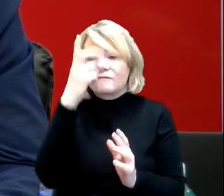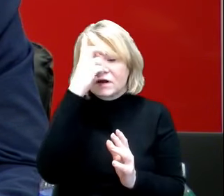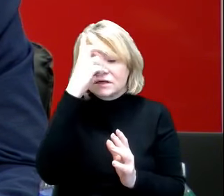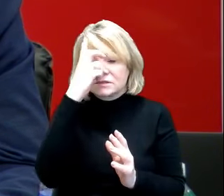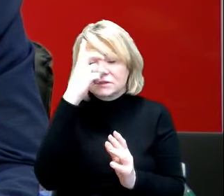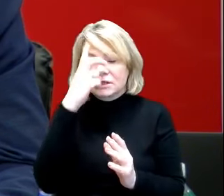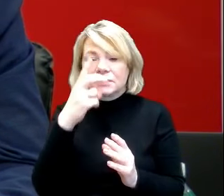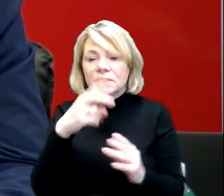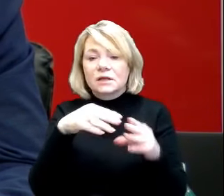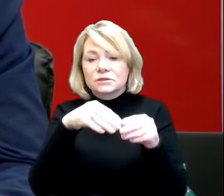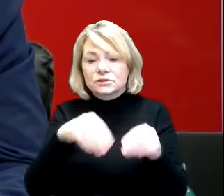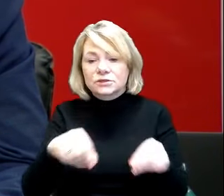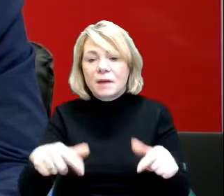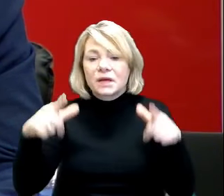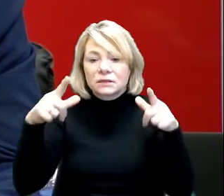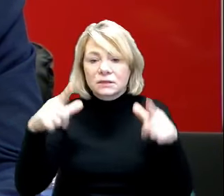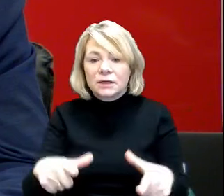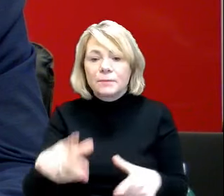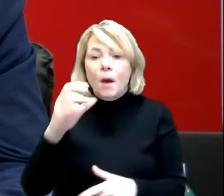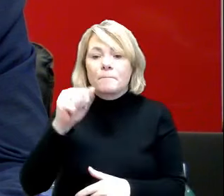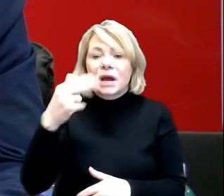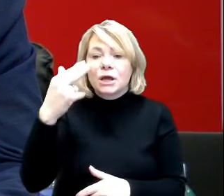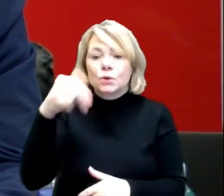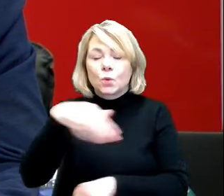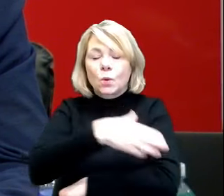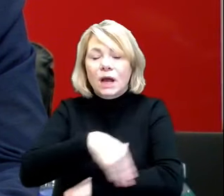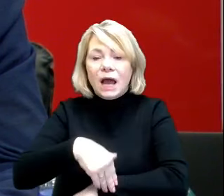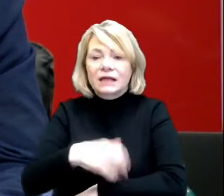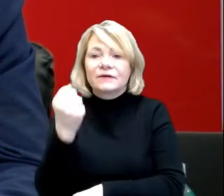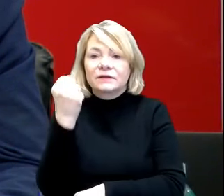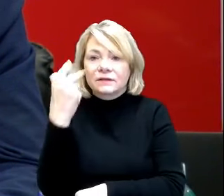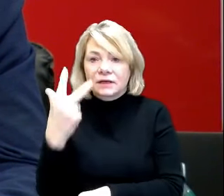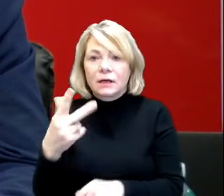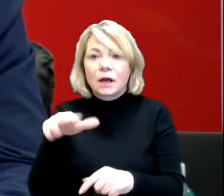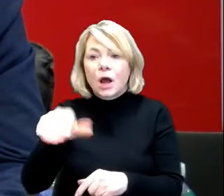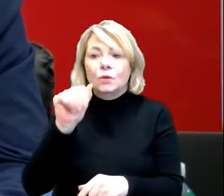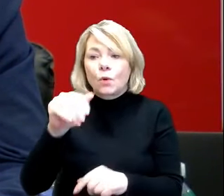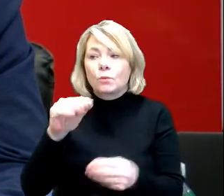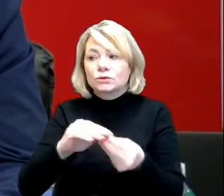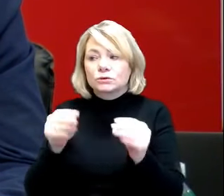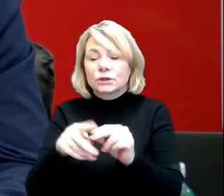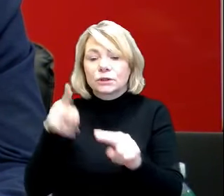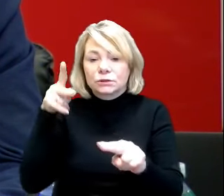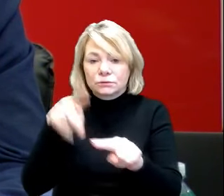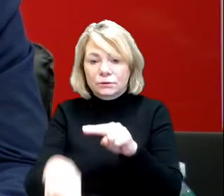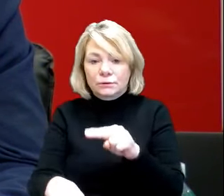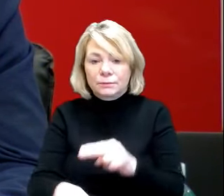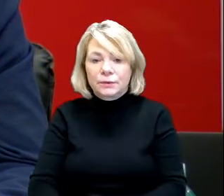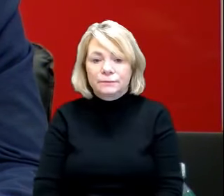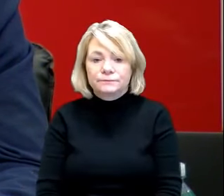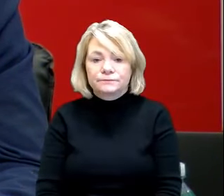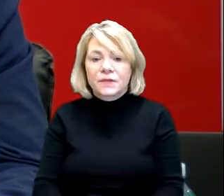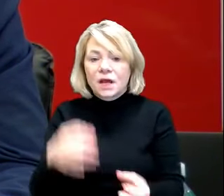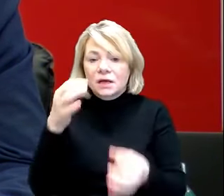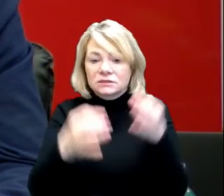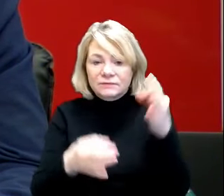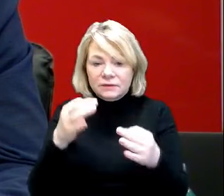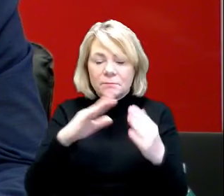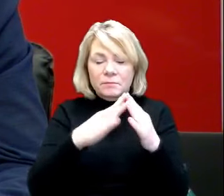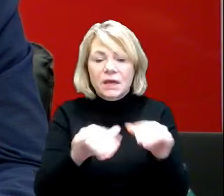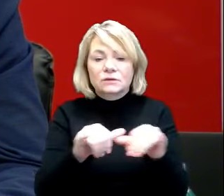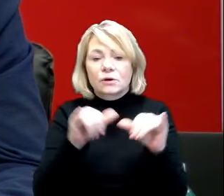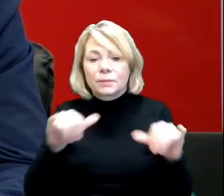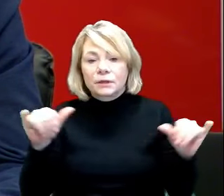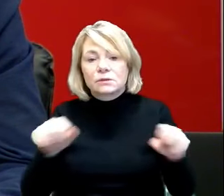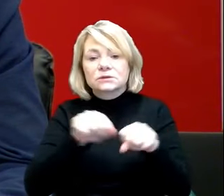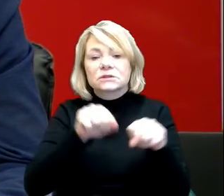mainų gatvėj 13 klaipėdoje nuomos sutarties nutraukimo svarstytas miesto plėtros ir strateginio